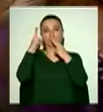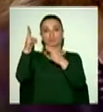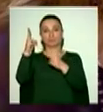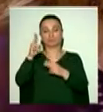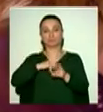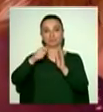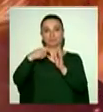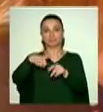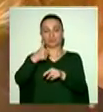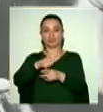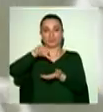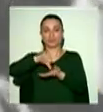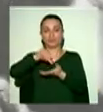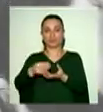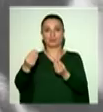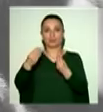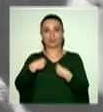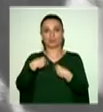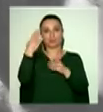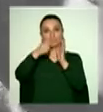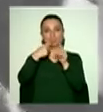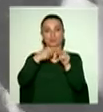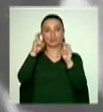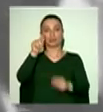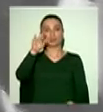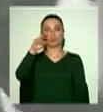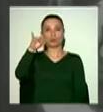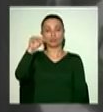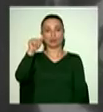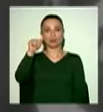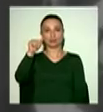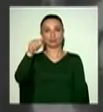კიშინევში დავბრუნდი, თავარი როლი მომცეს სპექტაკლში. თოლია.